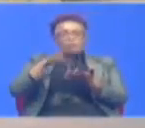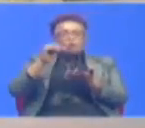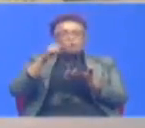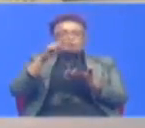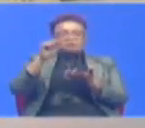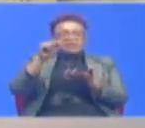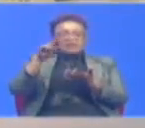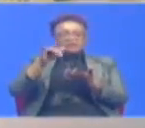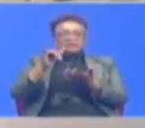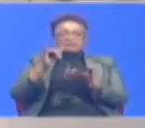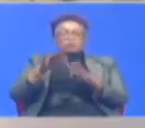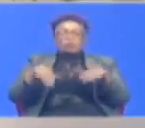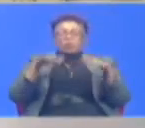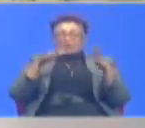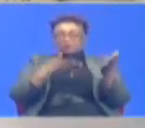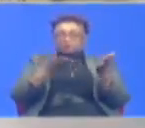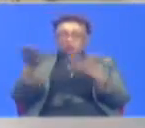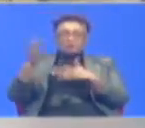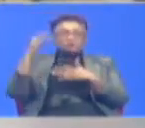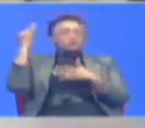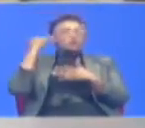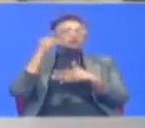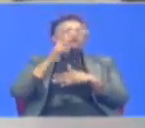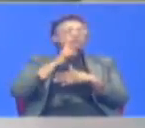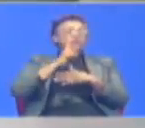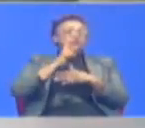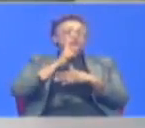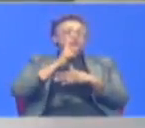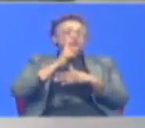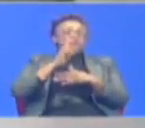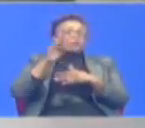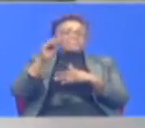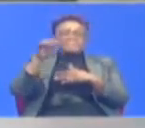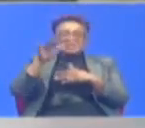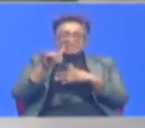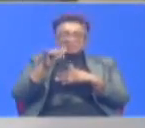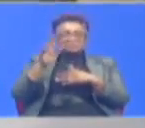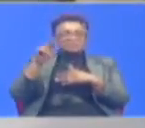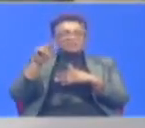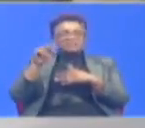wakisubiri kupelekwa mahakamani. Mel Miendo, NTV.